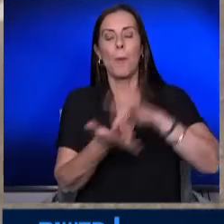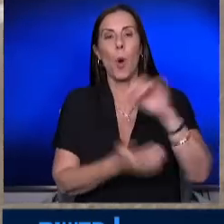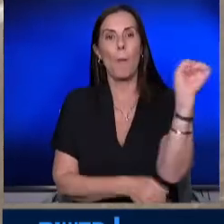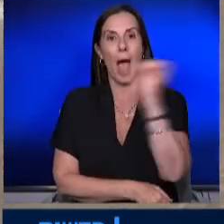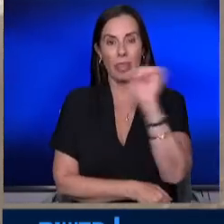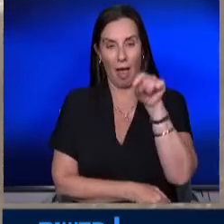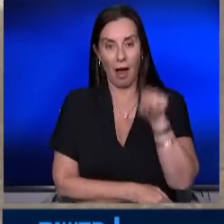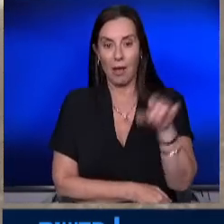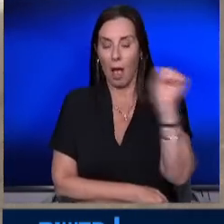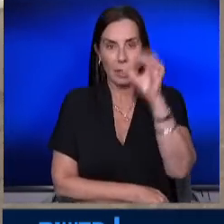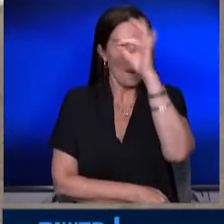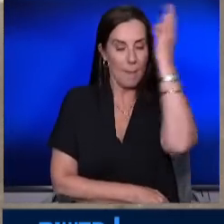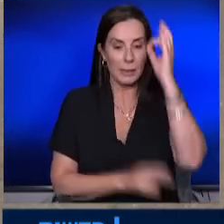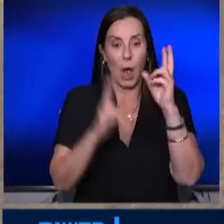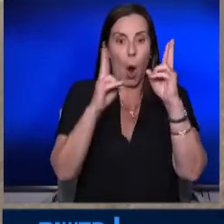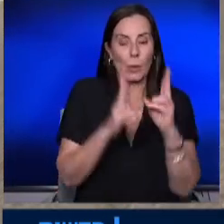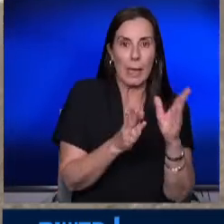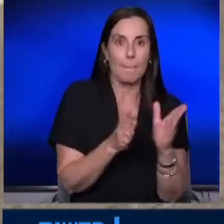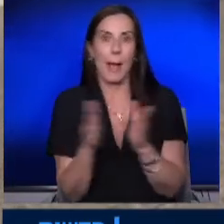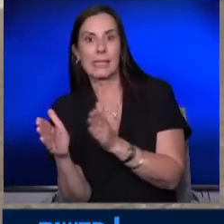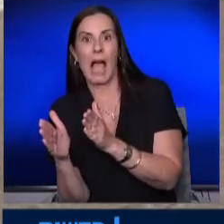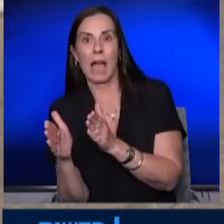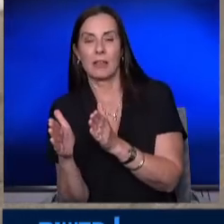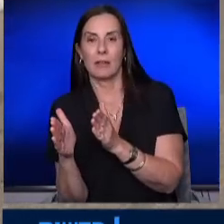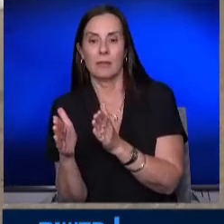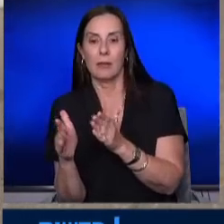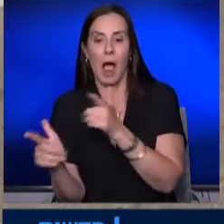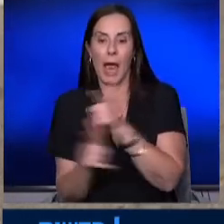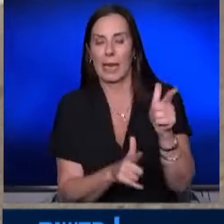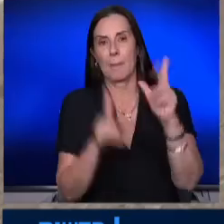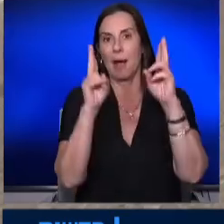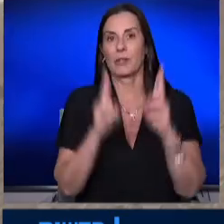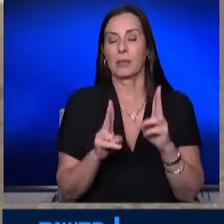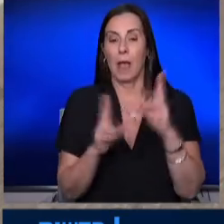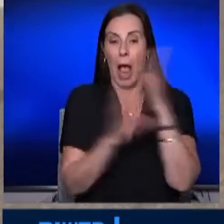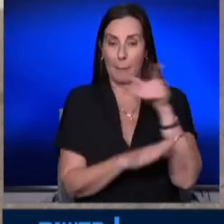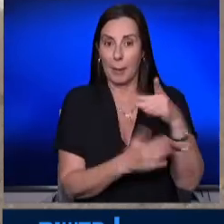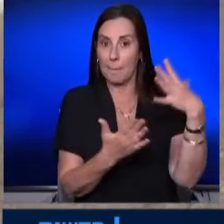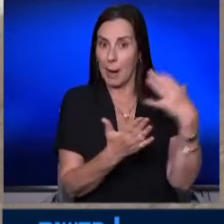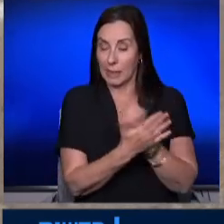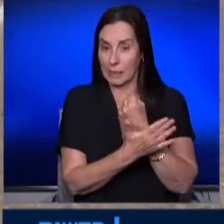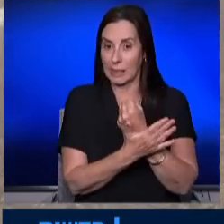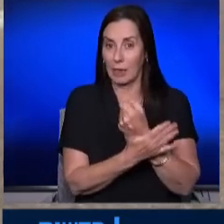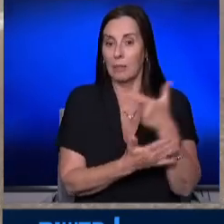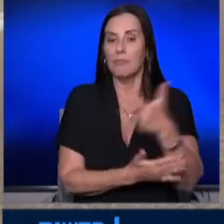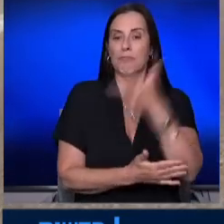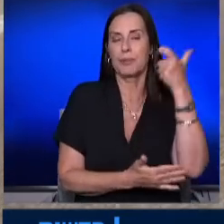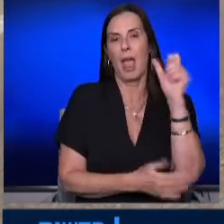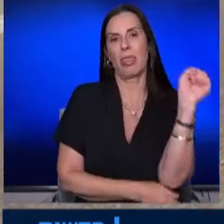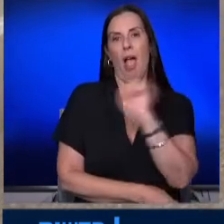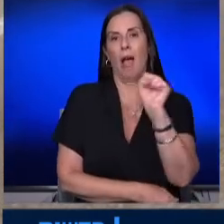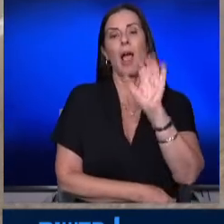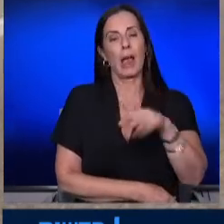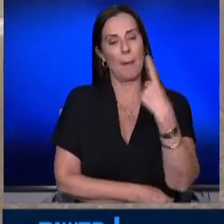רבה של הנהג שעוצר בשוליים, הירי נפסק. המחבלים הצליחו לפגוע בנהג האוטובוס, גם